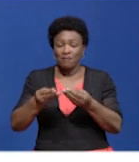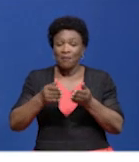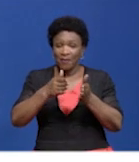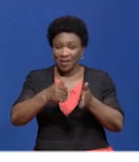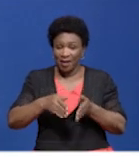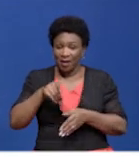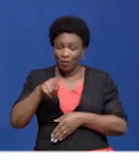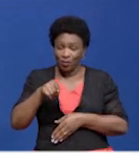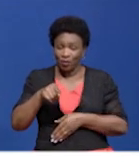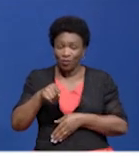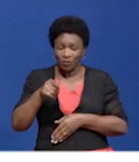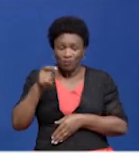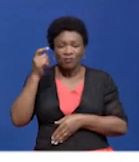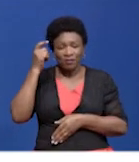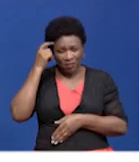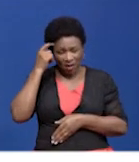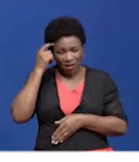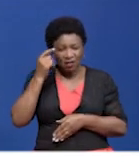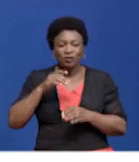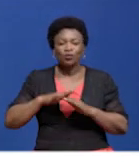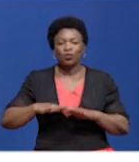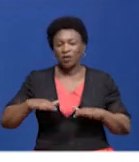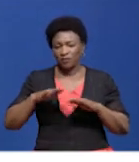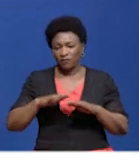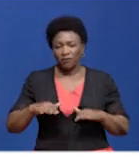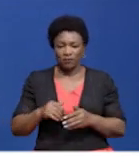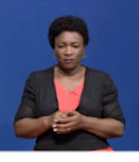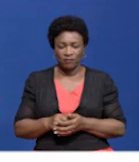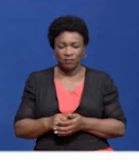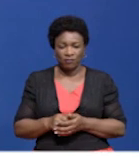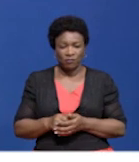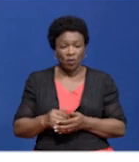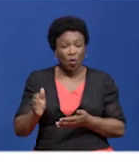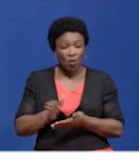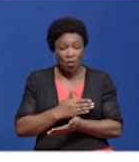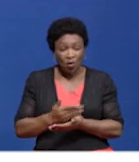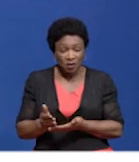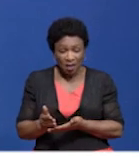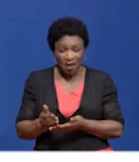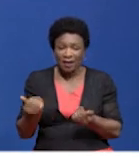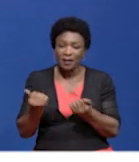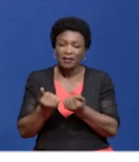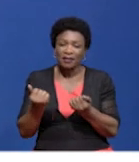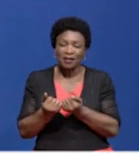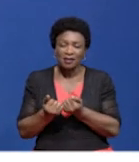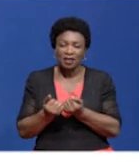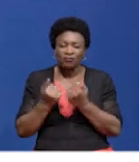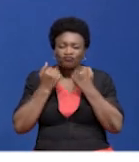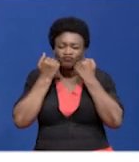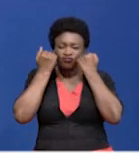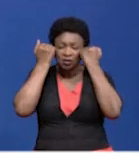tunz kitu tuna mental stability ul ak naw kun keng kit